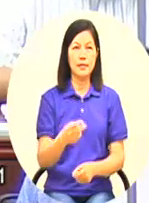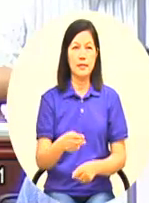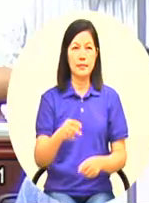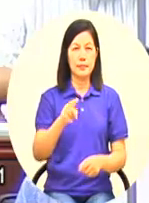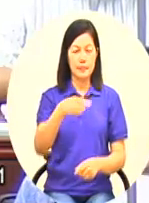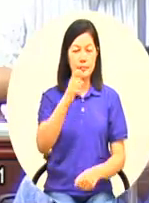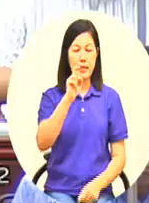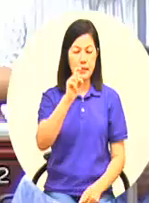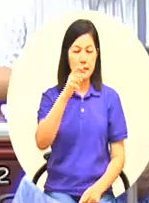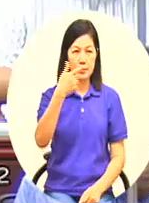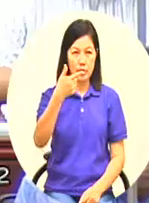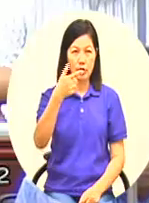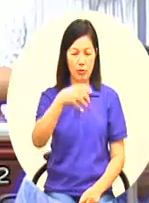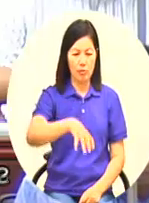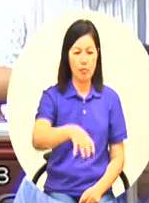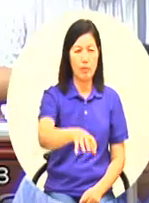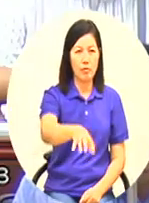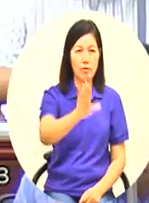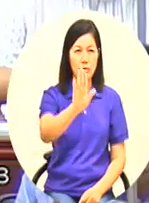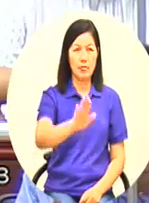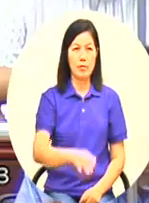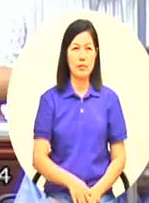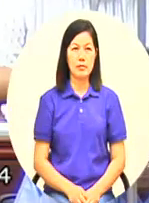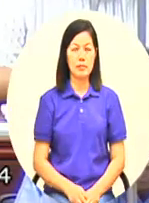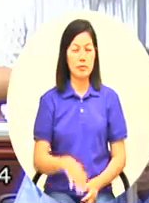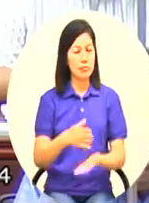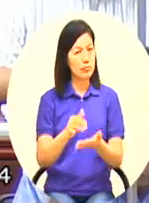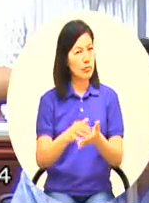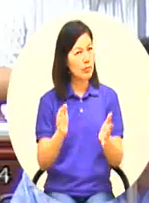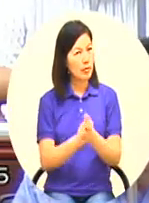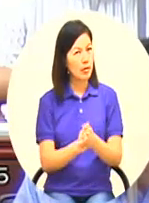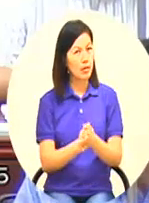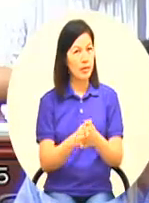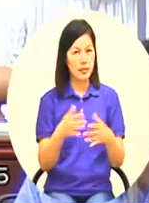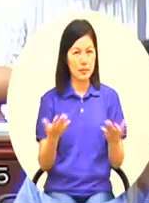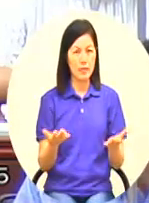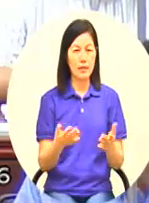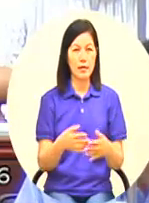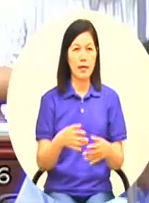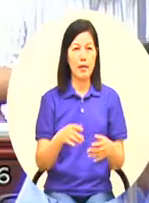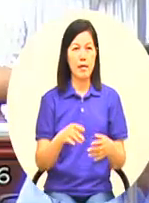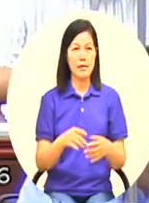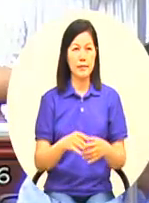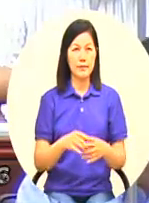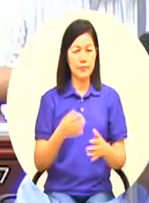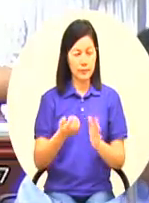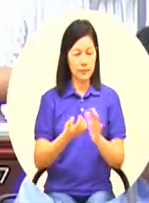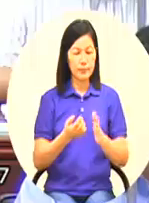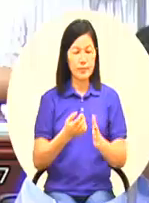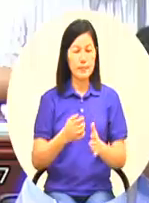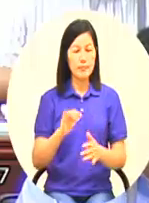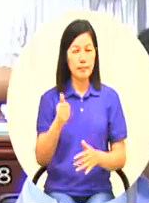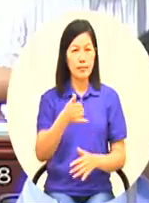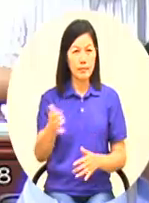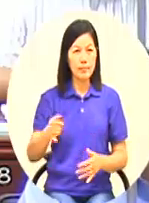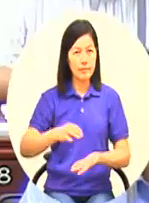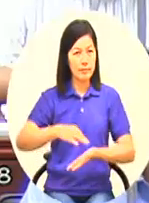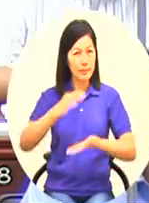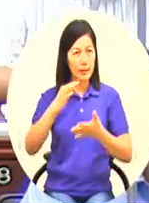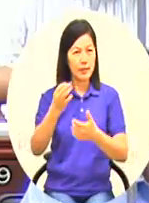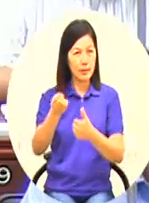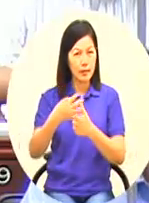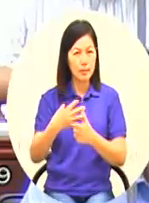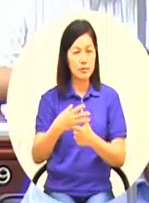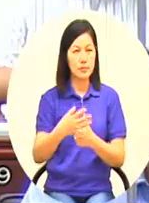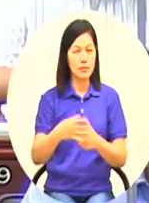116站，好，116站。那我们统计的结果应该是这里面刚刚议员提到的哈，这里面